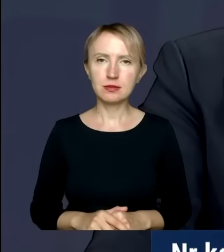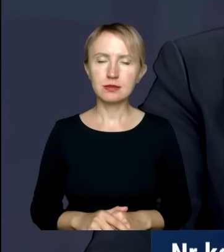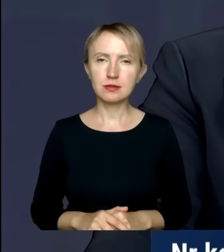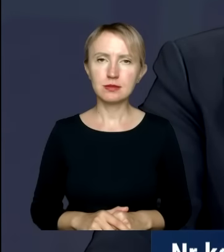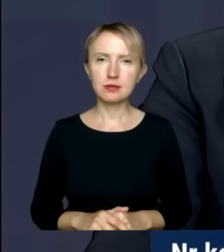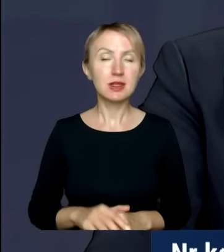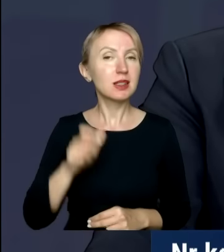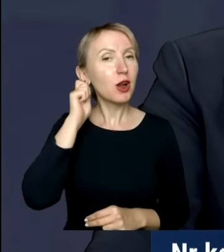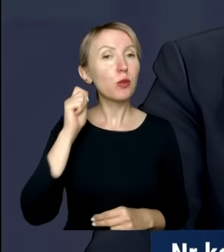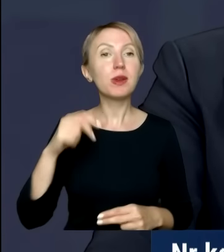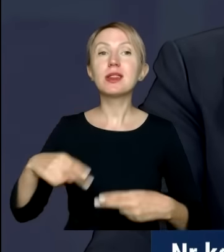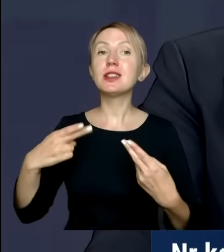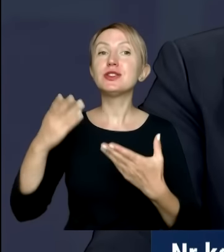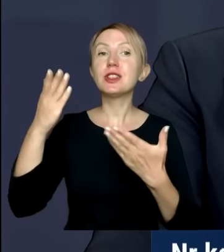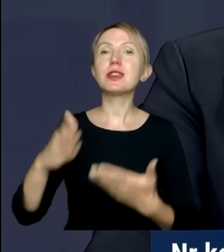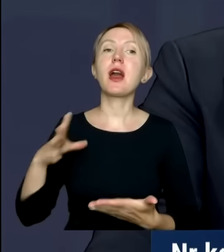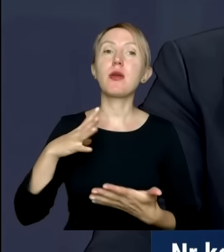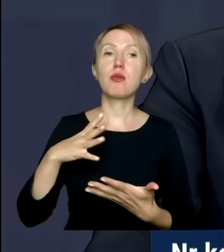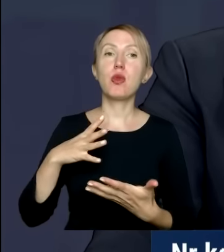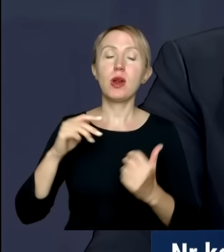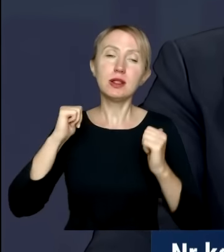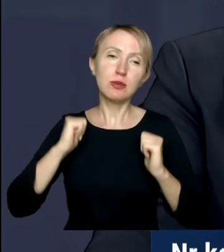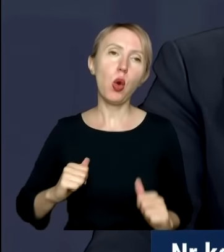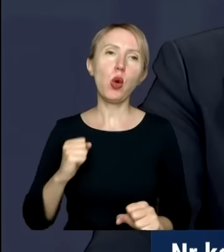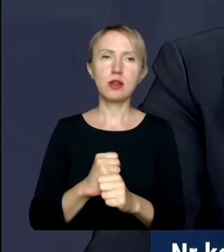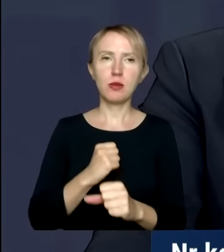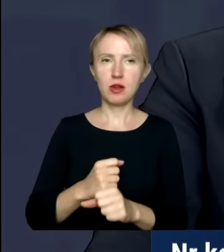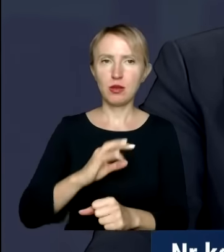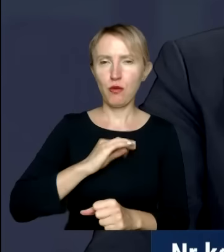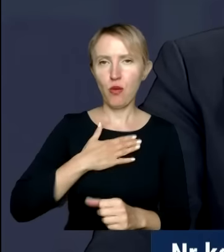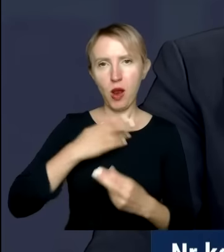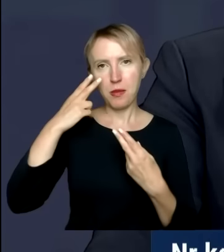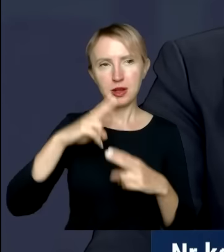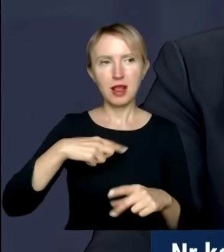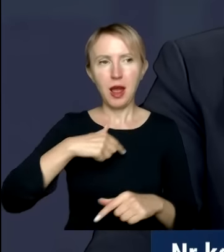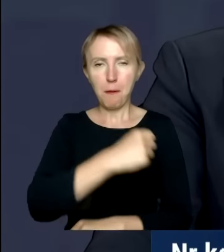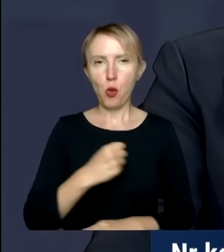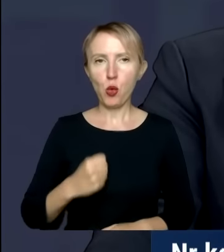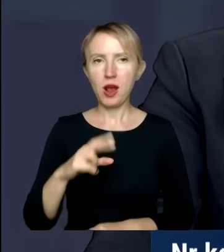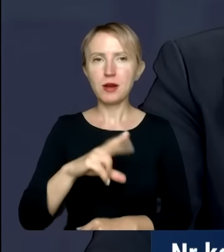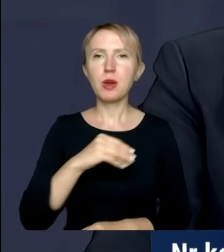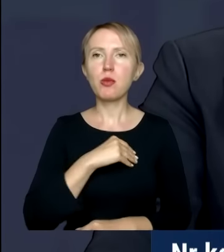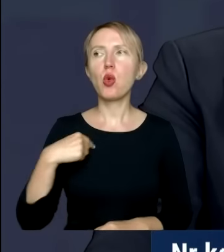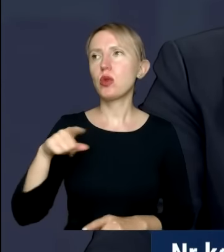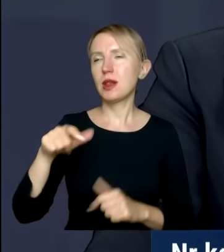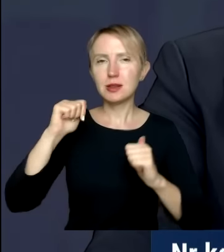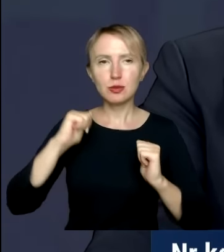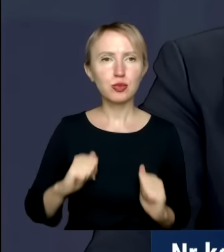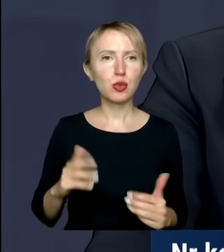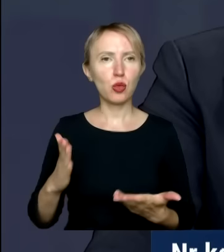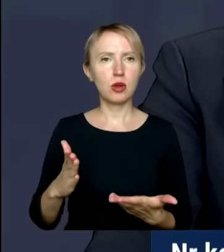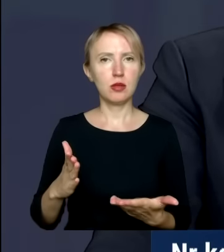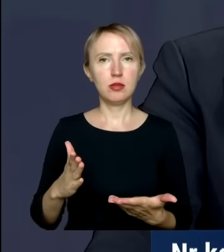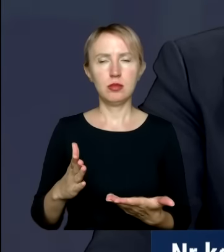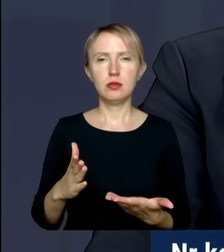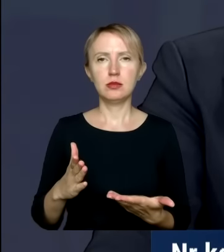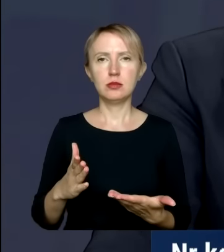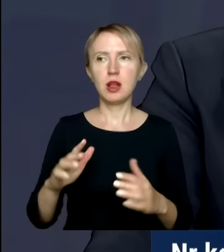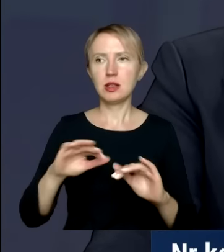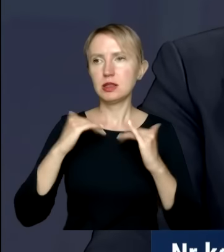ta pani dziennikarz funkcjonowała spokojnie i mówię to ze swojej perspektywy jestem posłem Rzeczpospolitej Polskiej ona spokojnie funkcjonowała w